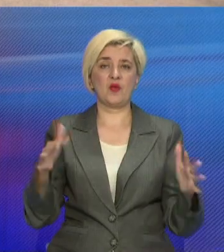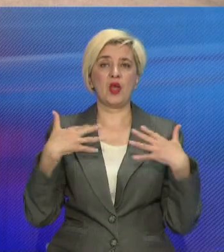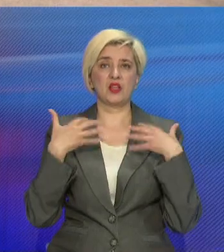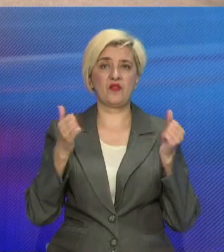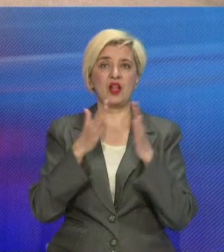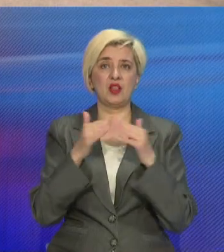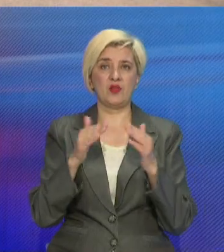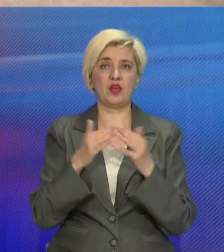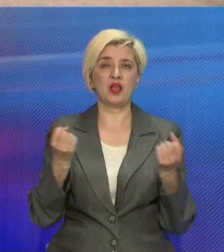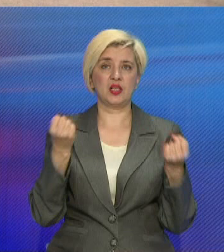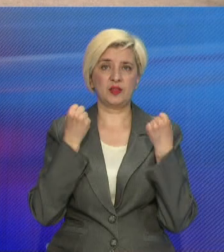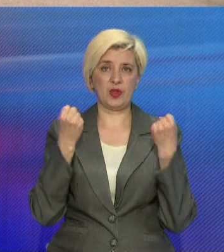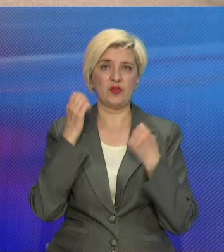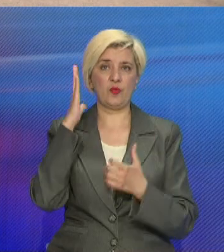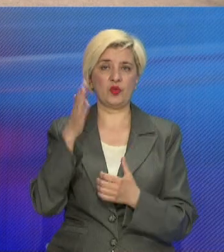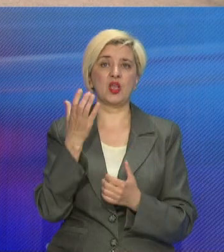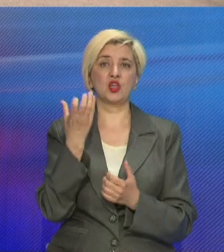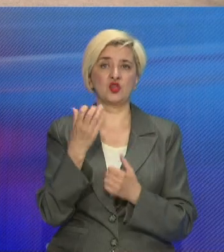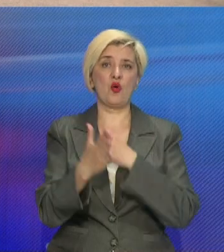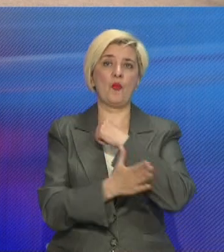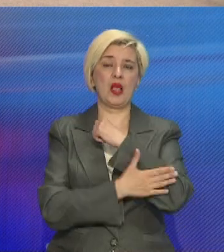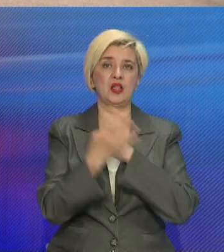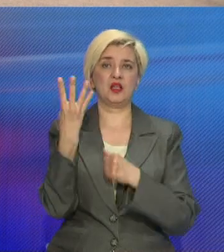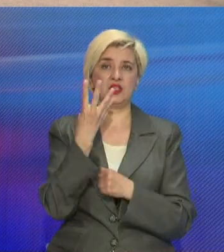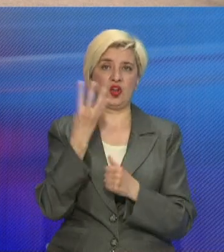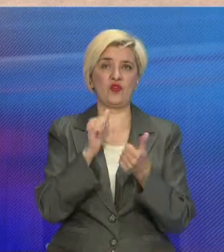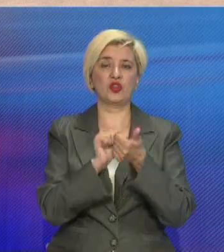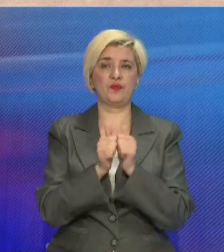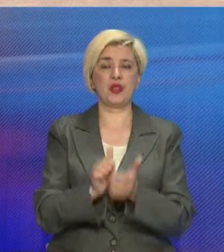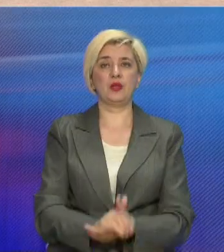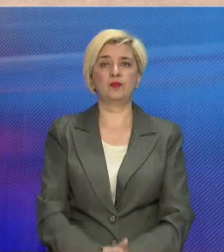лагеры «Бярозка» спартыўнай будзе яшчэ і апошняя, 4-я змена.